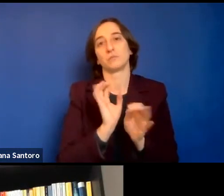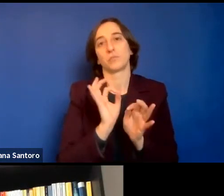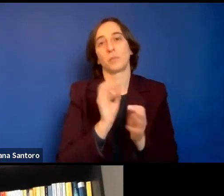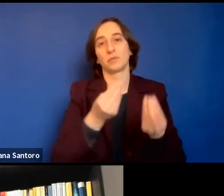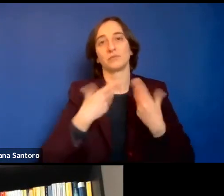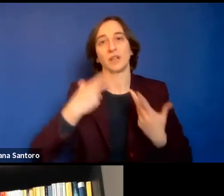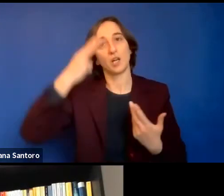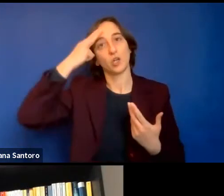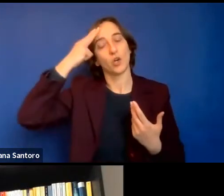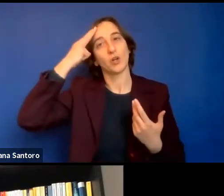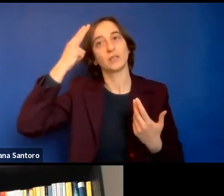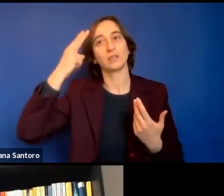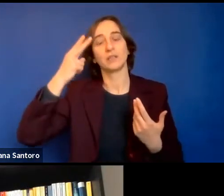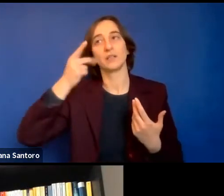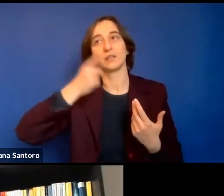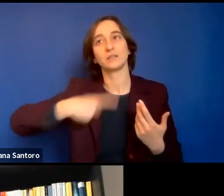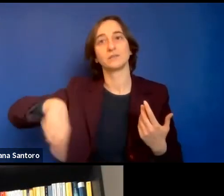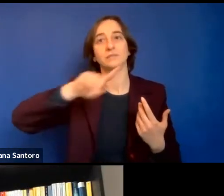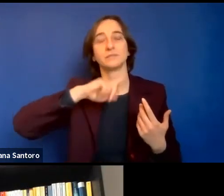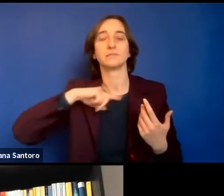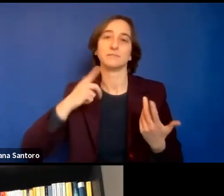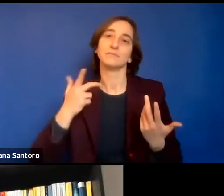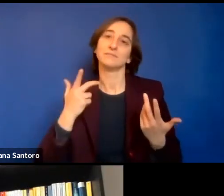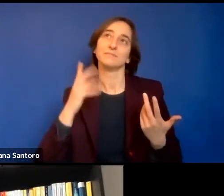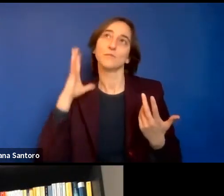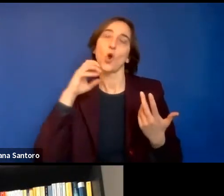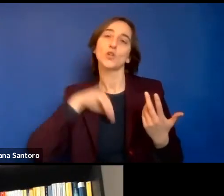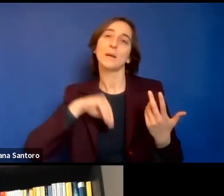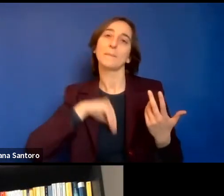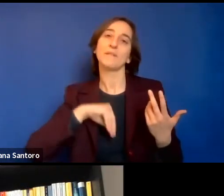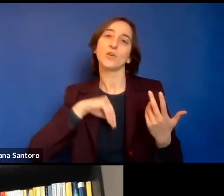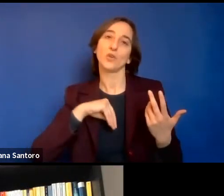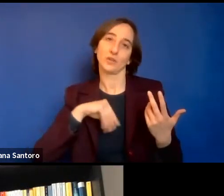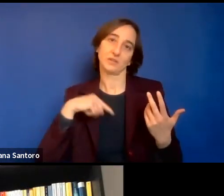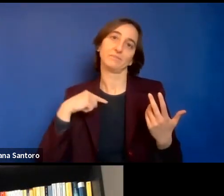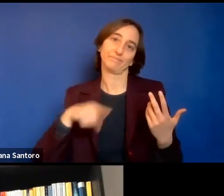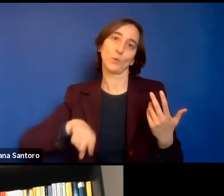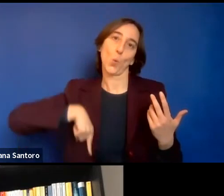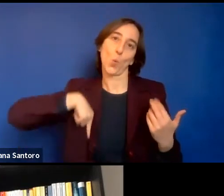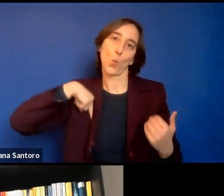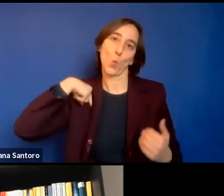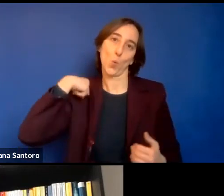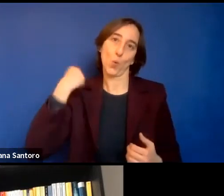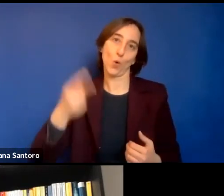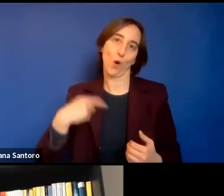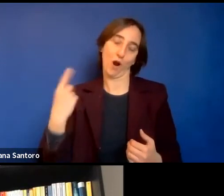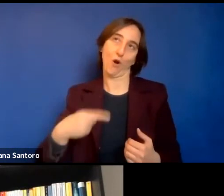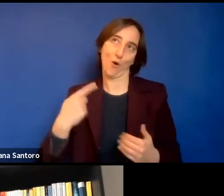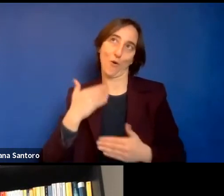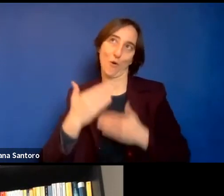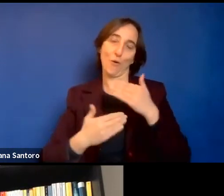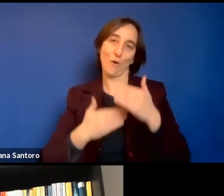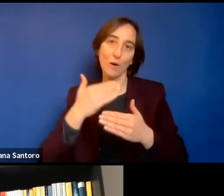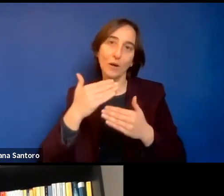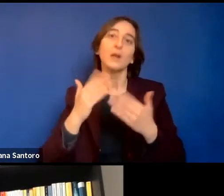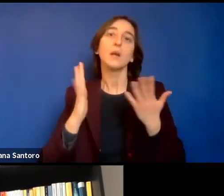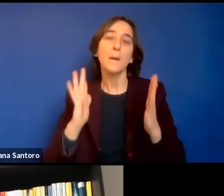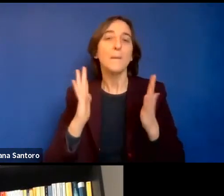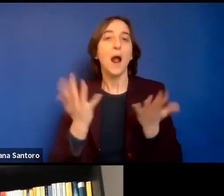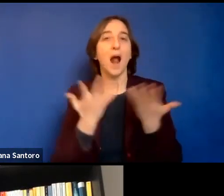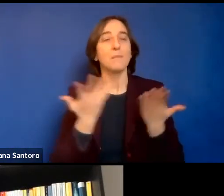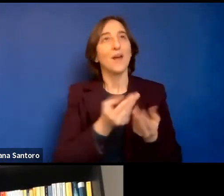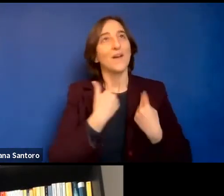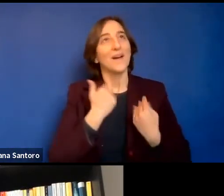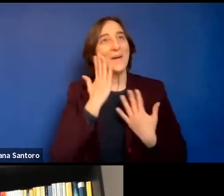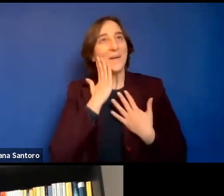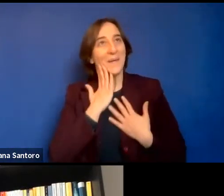che ci rende consapevoli che è ancora lungo, ma ci conforta nelle scelte fatte finora,